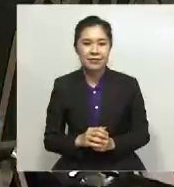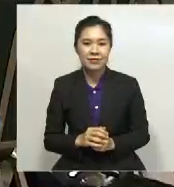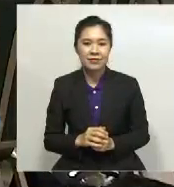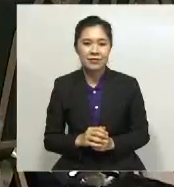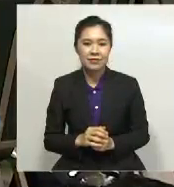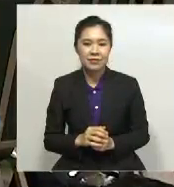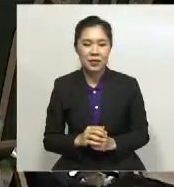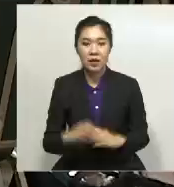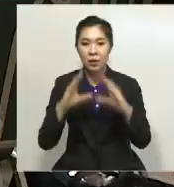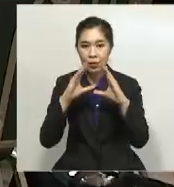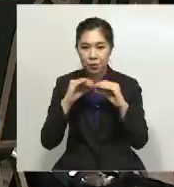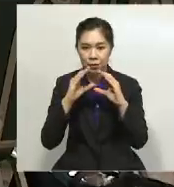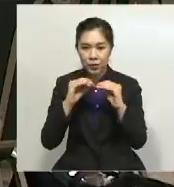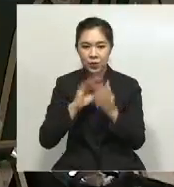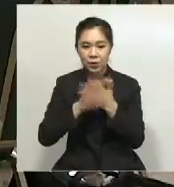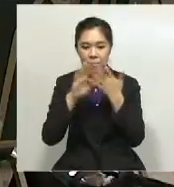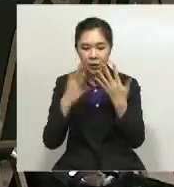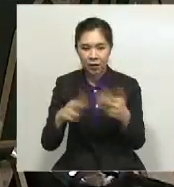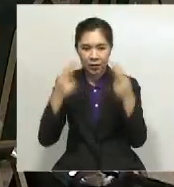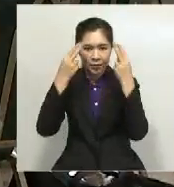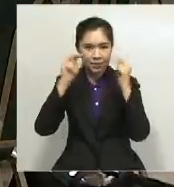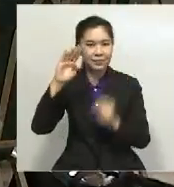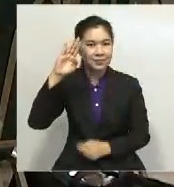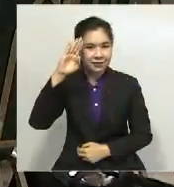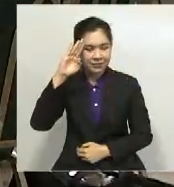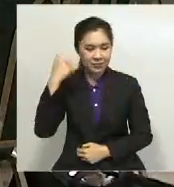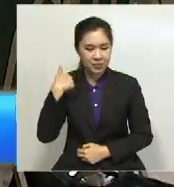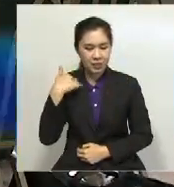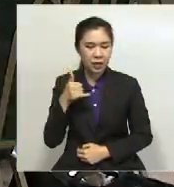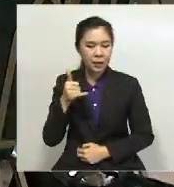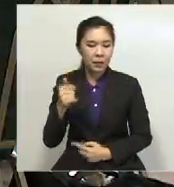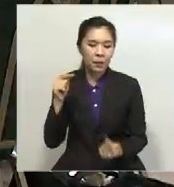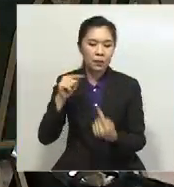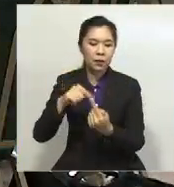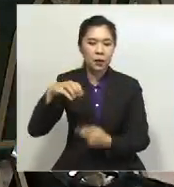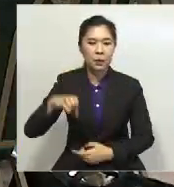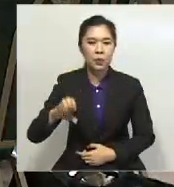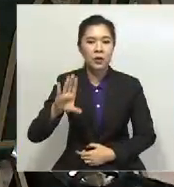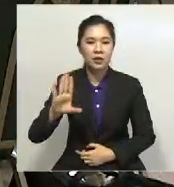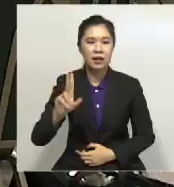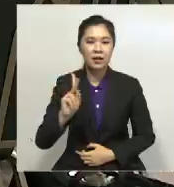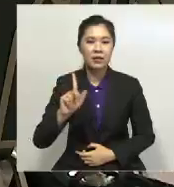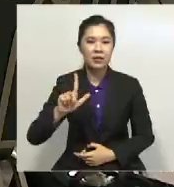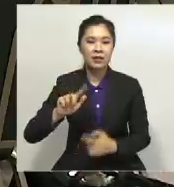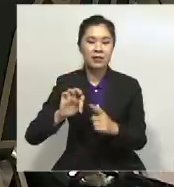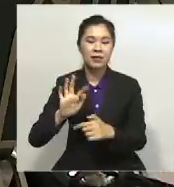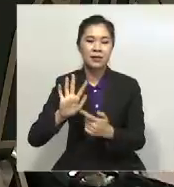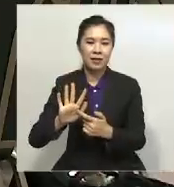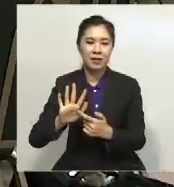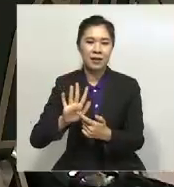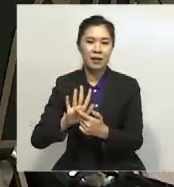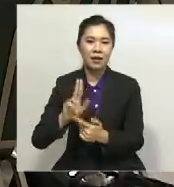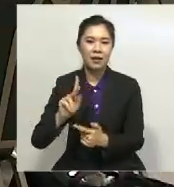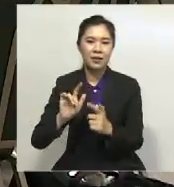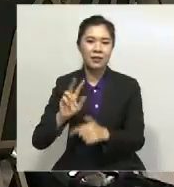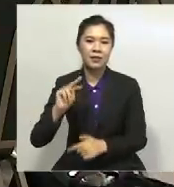และหลังจากเสร็จสิ้นการประชุมคณะรัฐมนตรีนะคะนายกรัฐมนตรีจะได้เดินทางไปยังบริษัทก้าแก่งจำกัดที่จังหวัดน